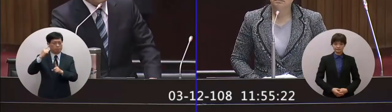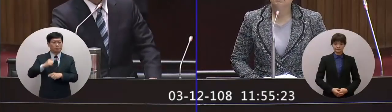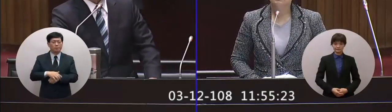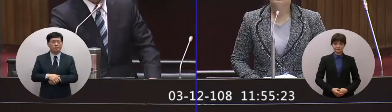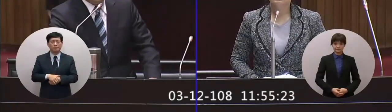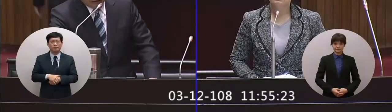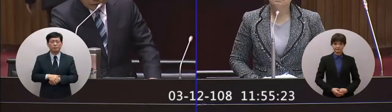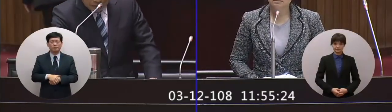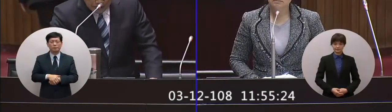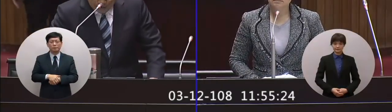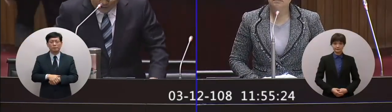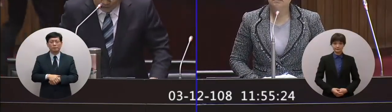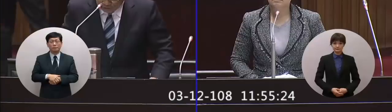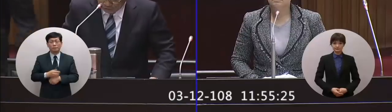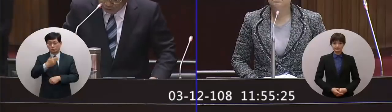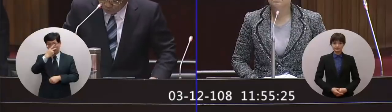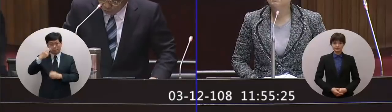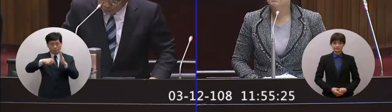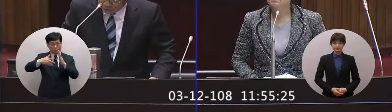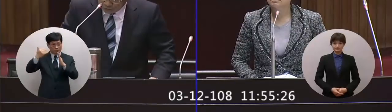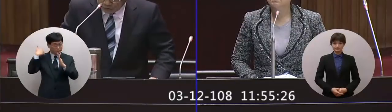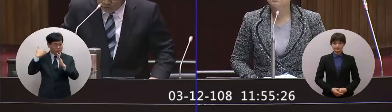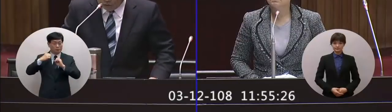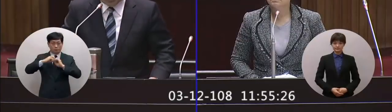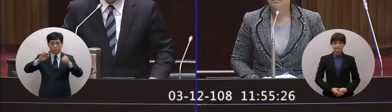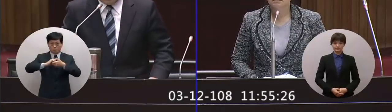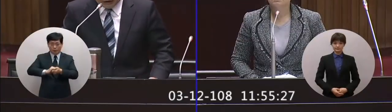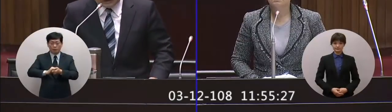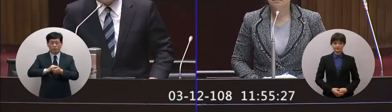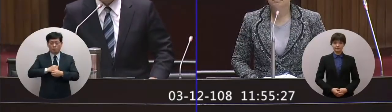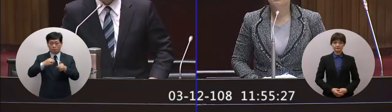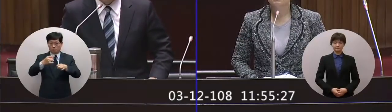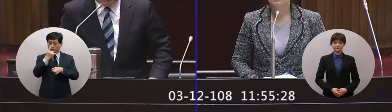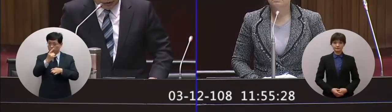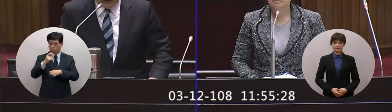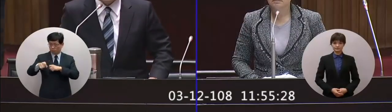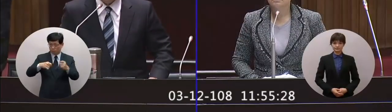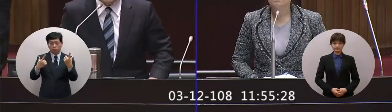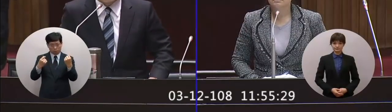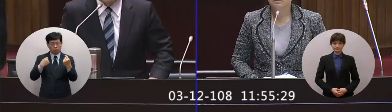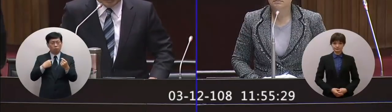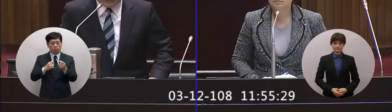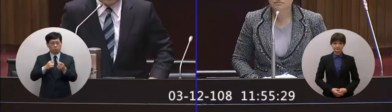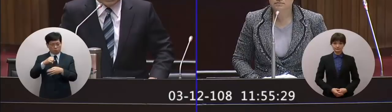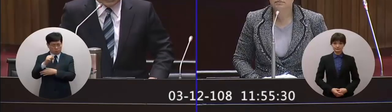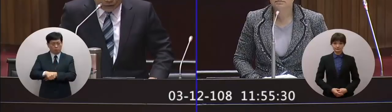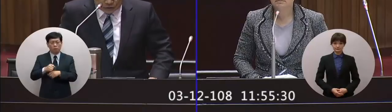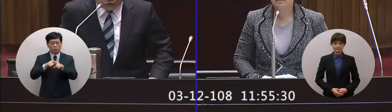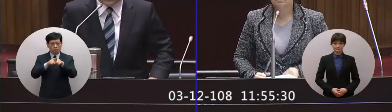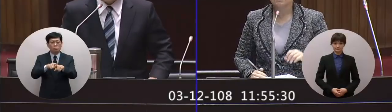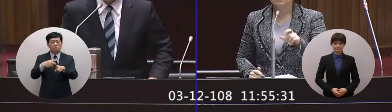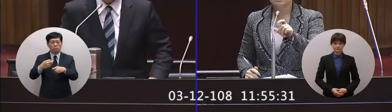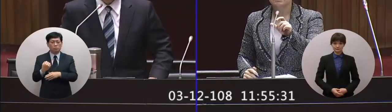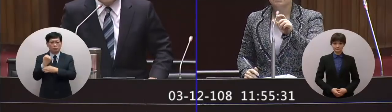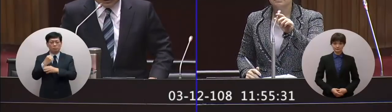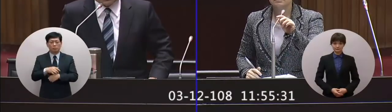竞争力。所以赖院长时候的所核定的双语政策，我们都很肯定并且